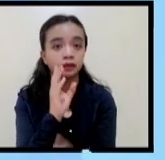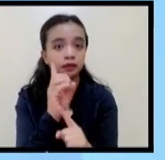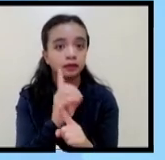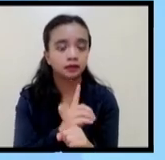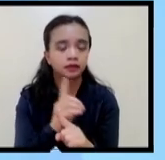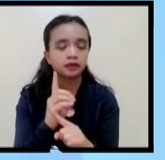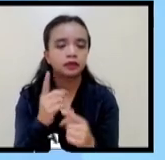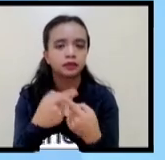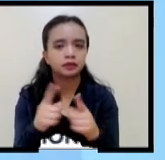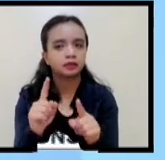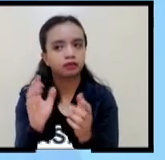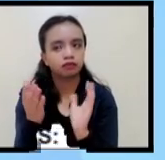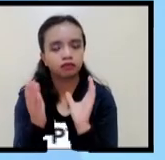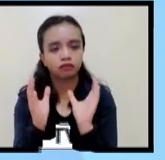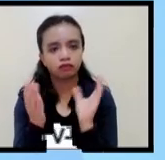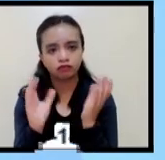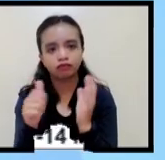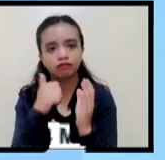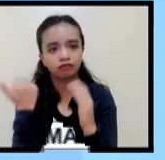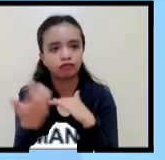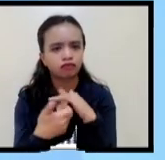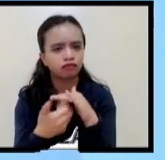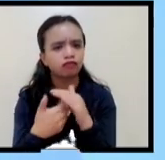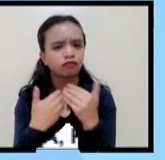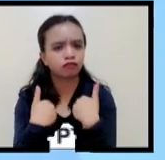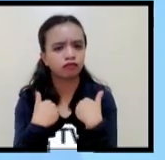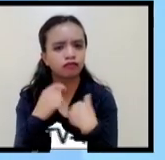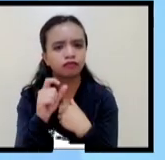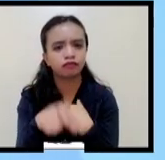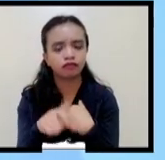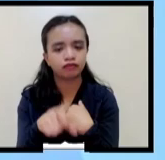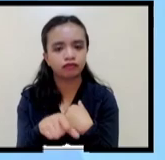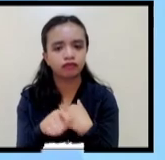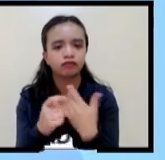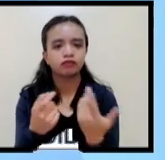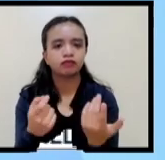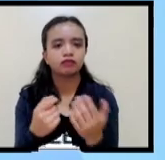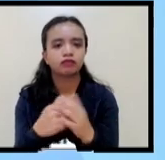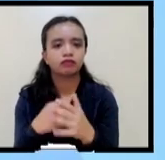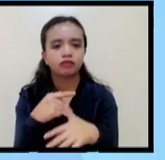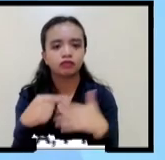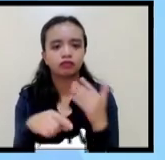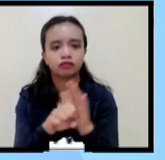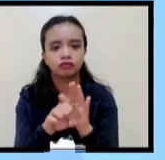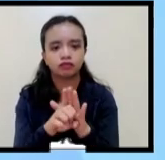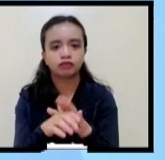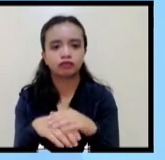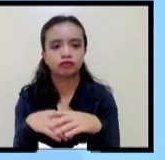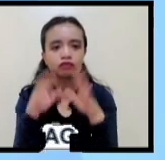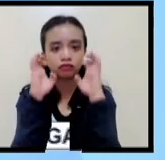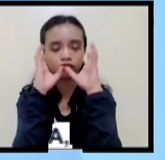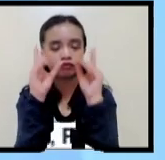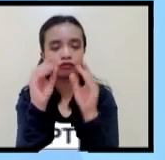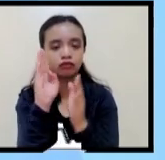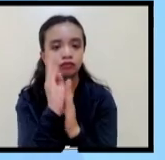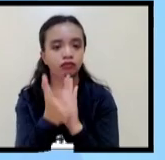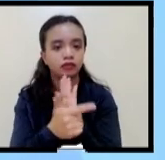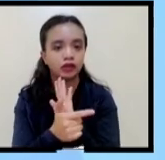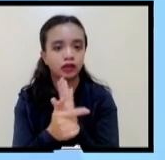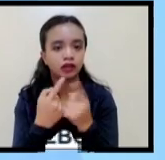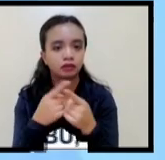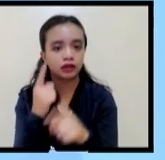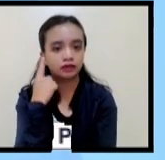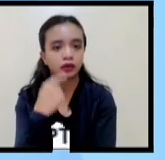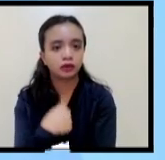you compare naman sa mga their clients, ganun din, mayroon ding mga nangangailangan ng mga qualification, let's say, educational background. Pero like for